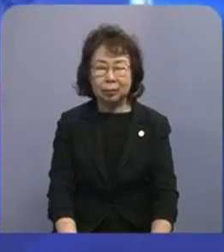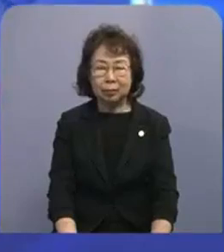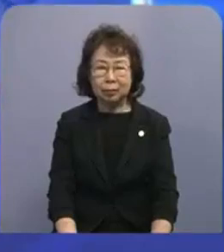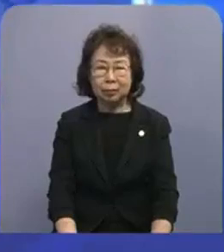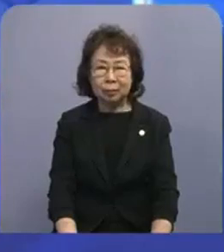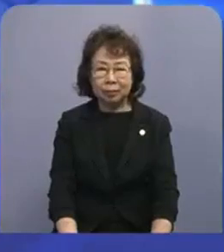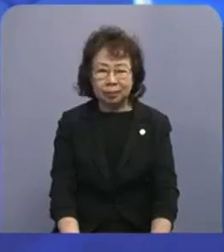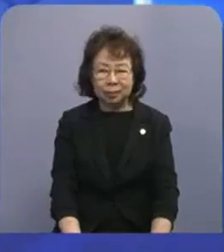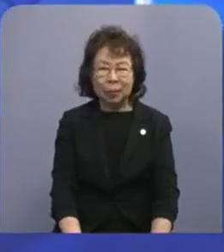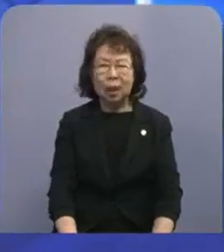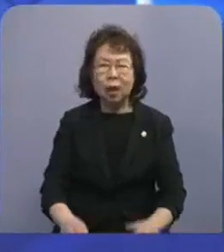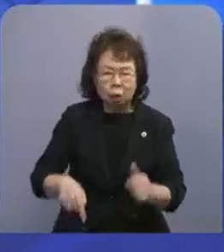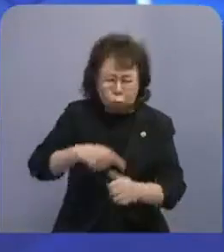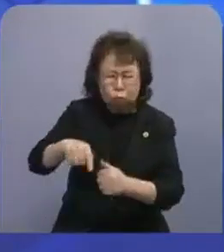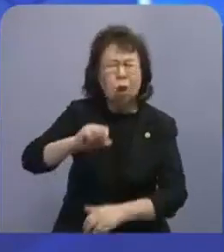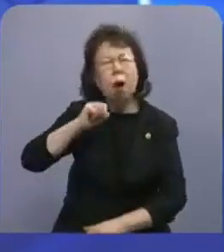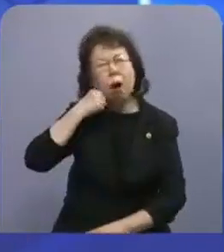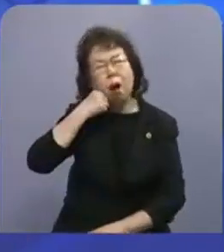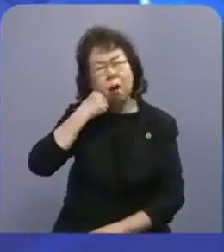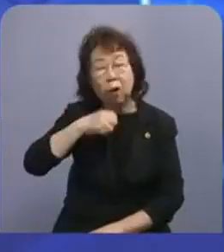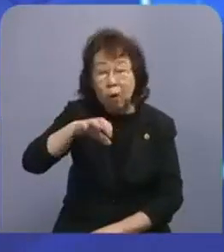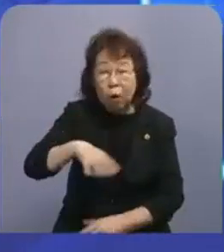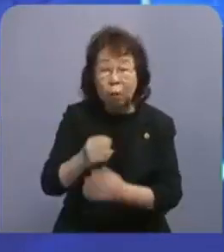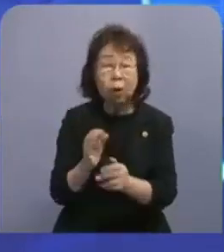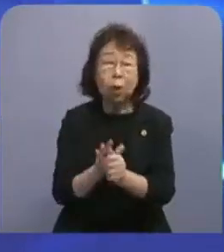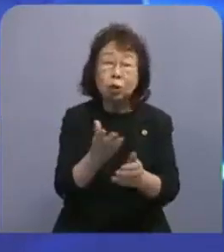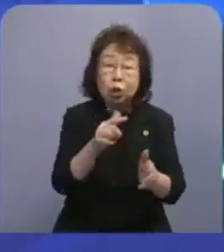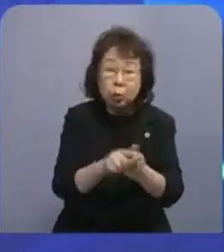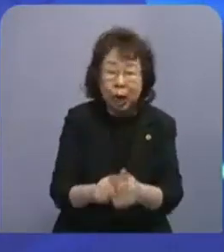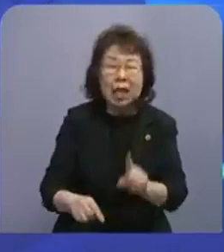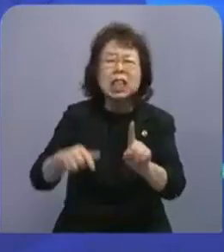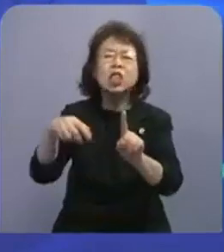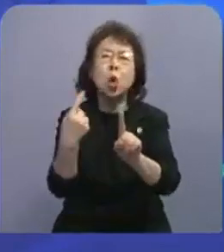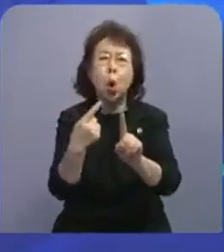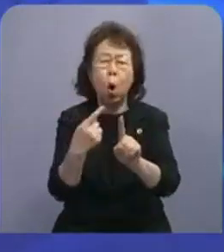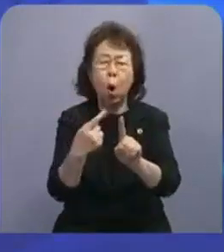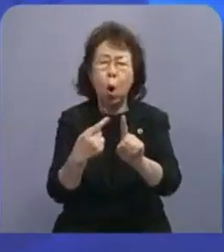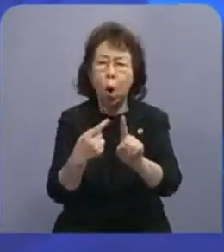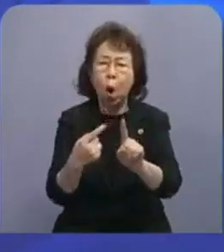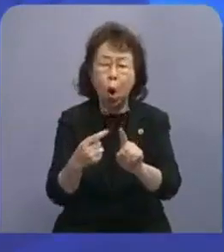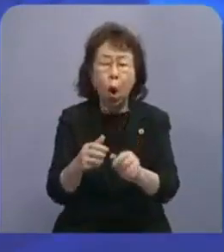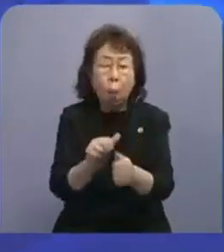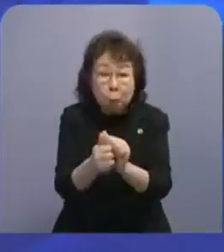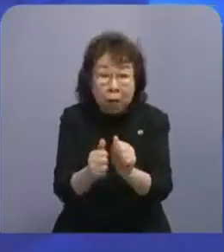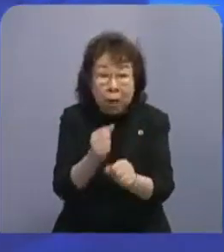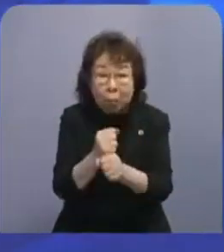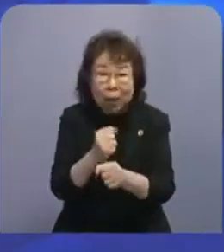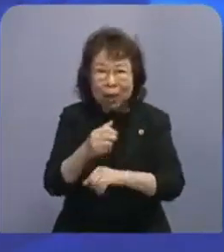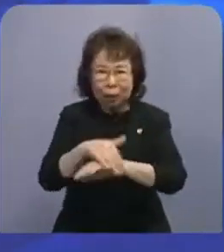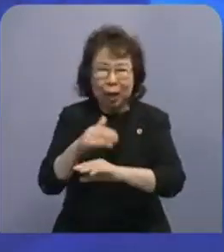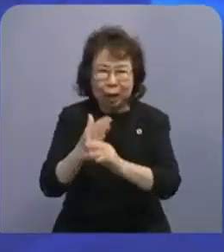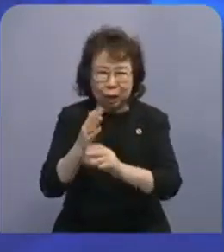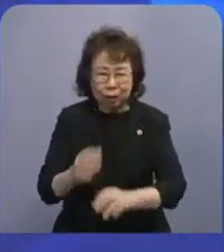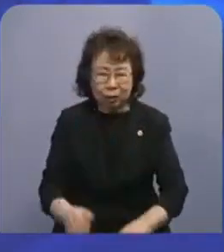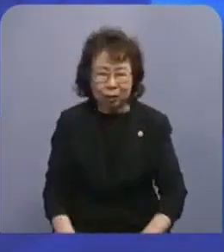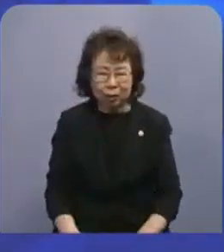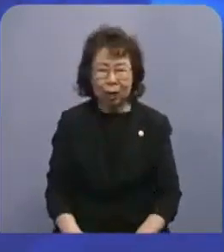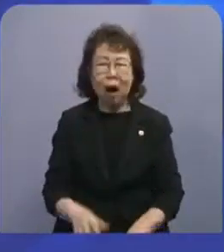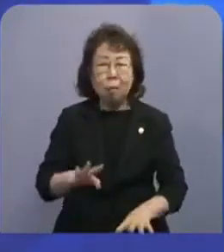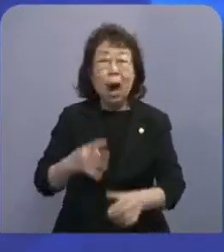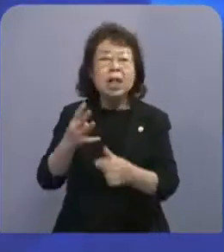다음 뉴스입니다. 경영난에 처한 기업들의 정상화를 지원하기 위해 1조 원 규모의 펀드를 조성합니다. 이번이